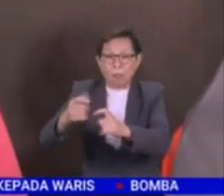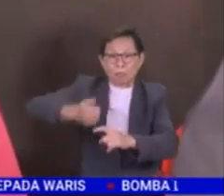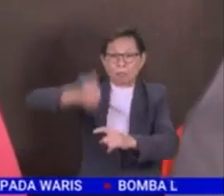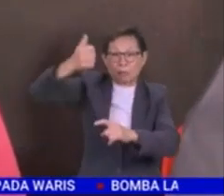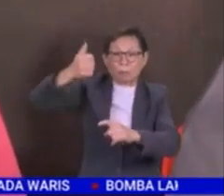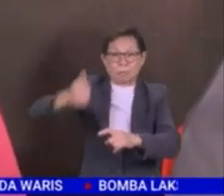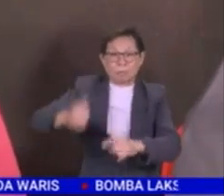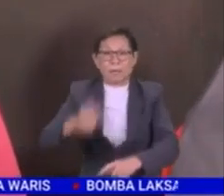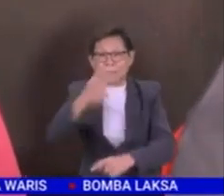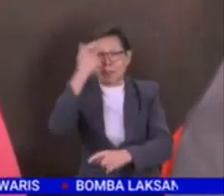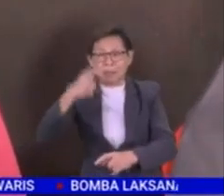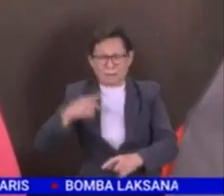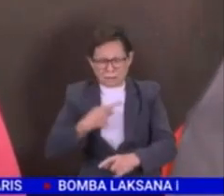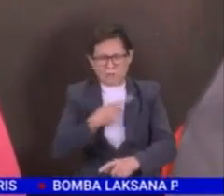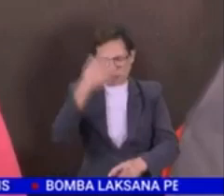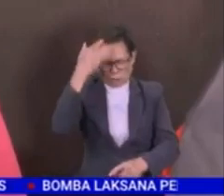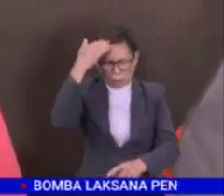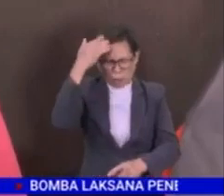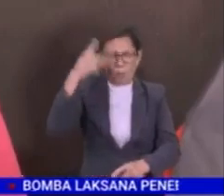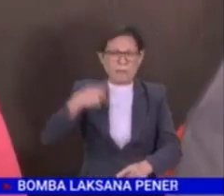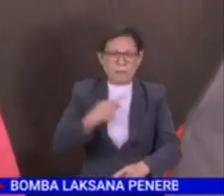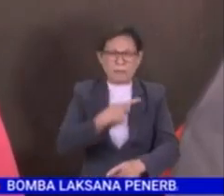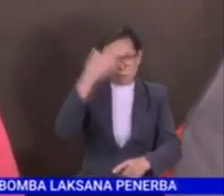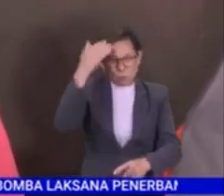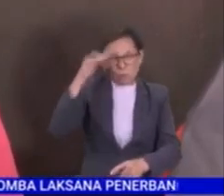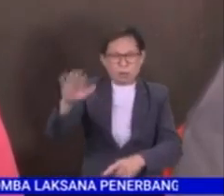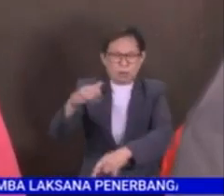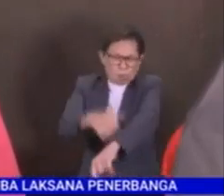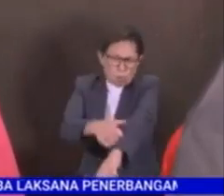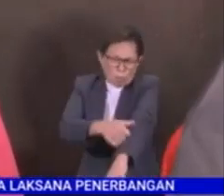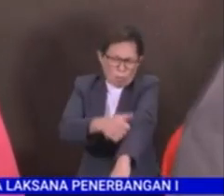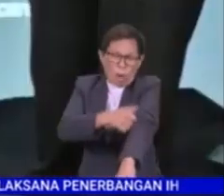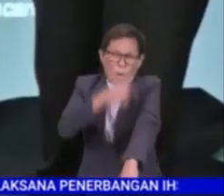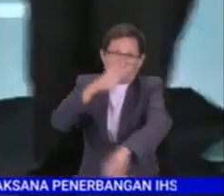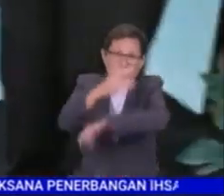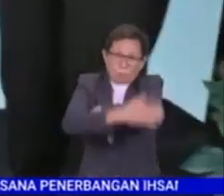keutamaan kerana kita tahu bahawa dia telah berkorban untuk negara.